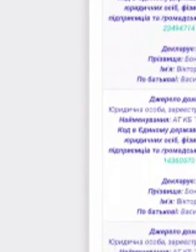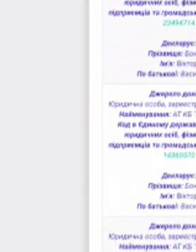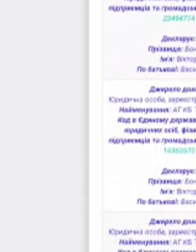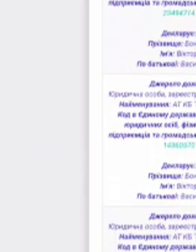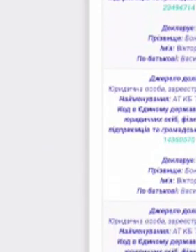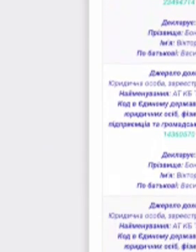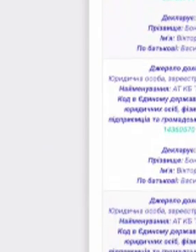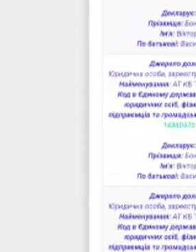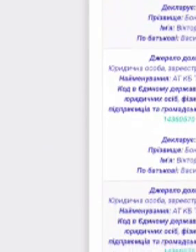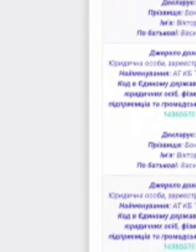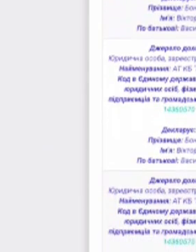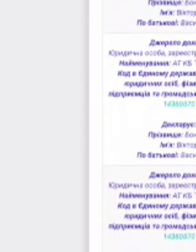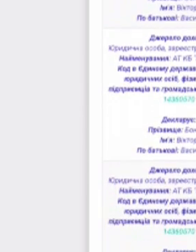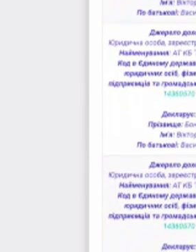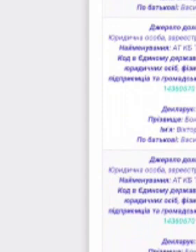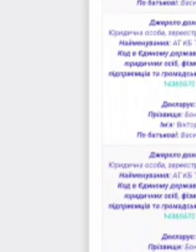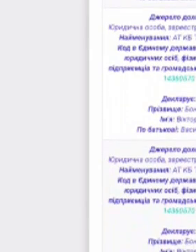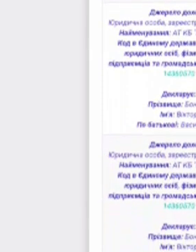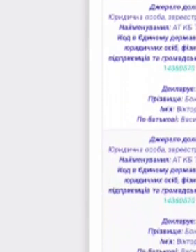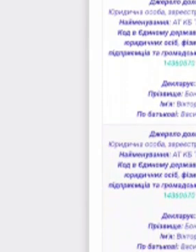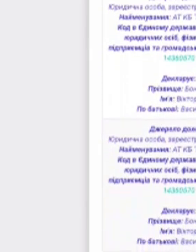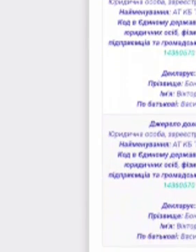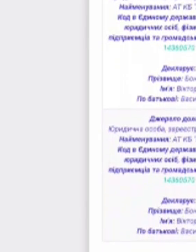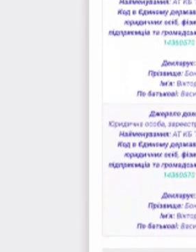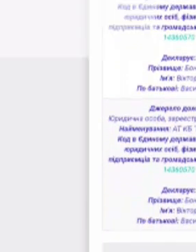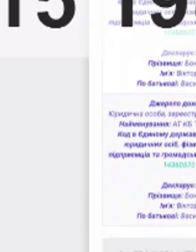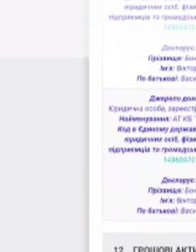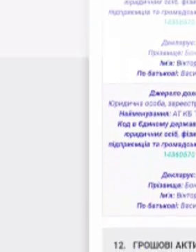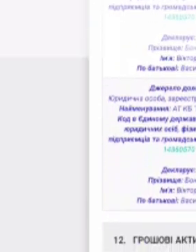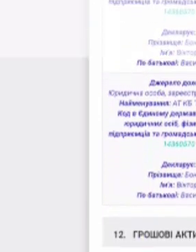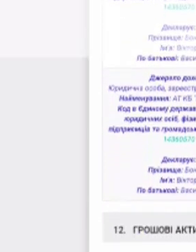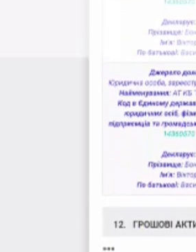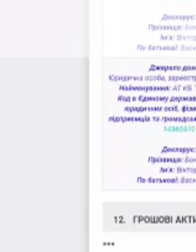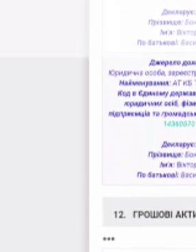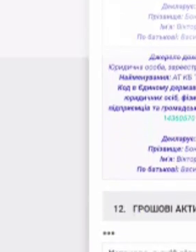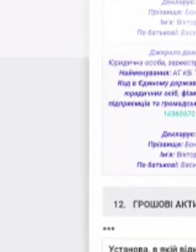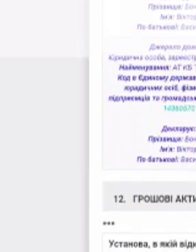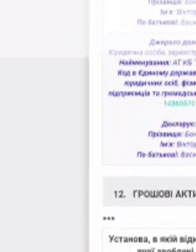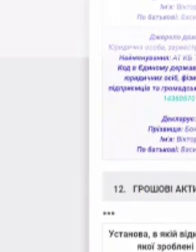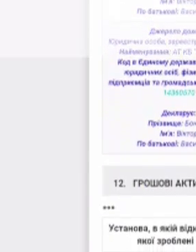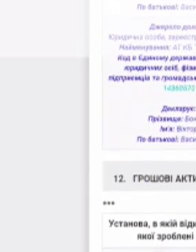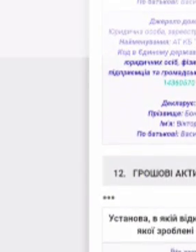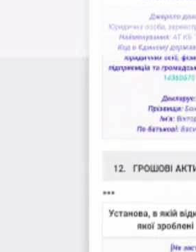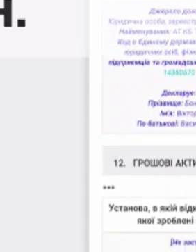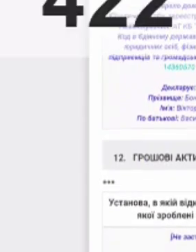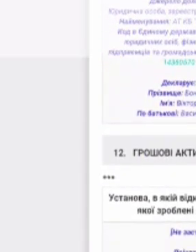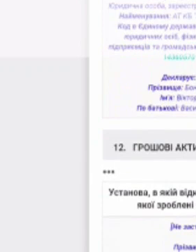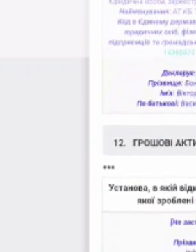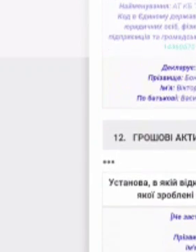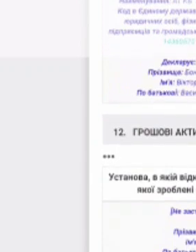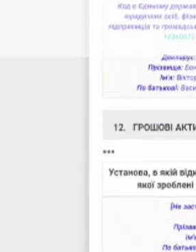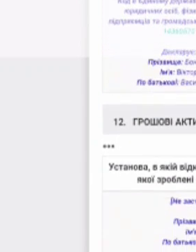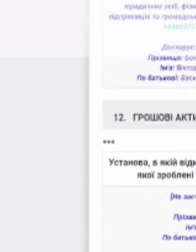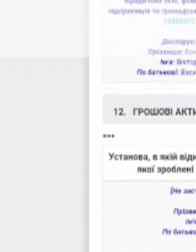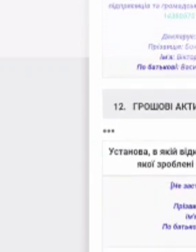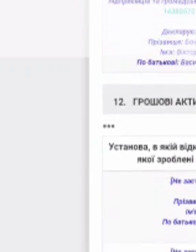за 18-й рік вказав фактично ту саму нерухомість, ще понад 800 тисяч гривень – це парламентська зарплата разом із коштами на